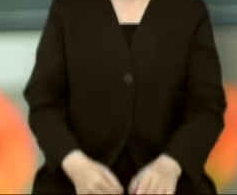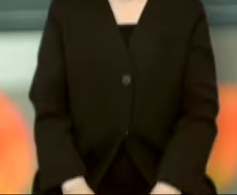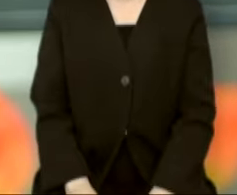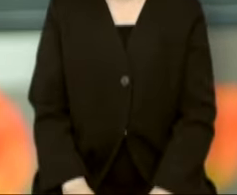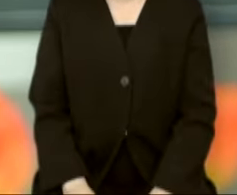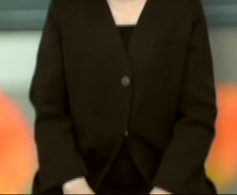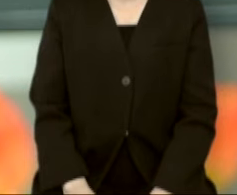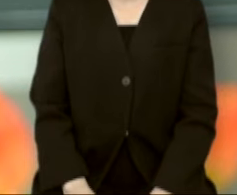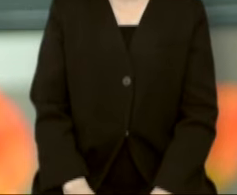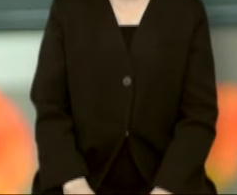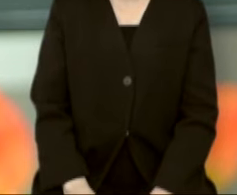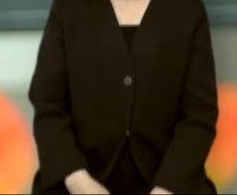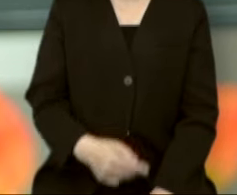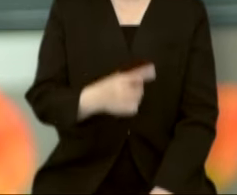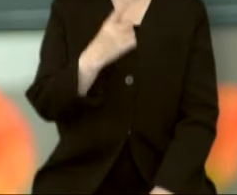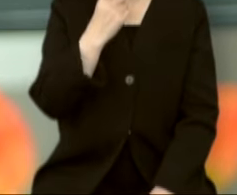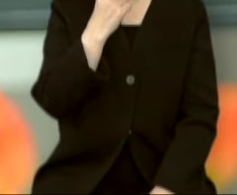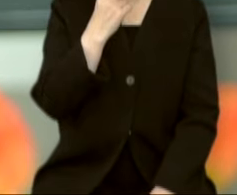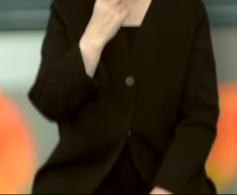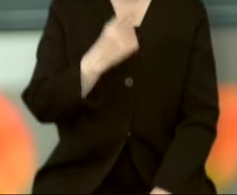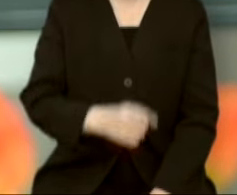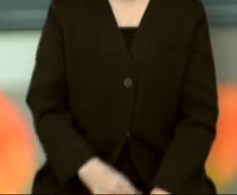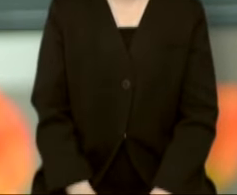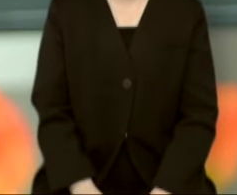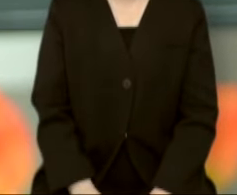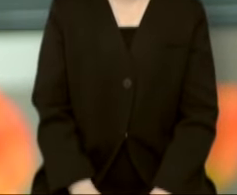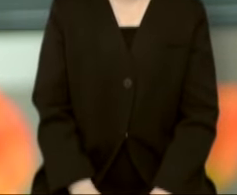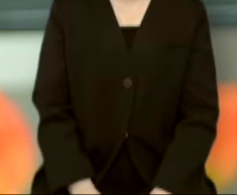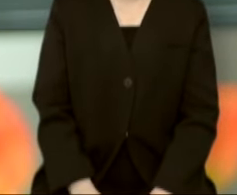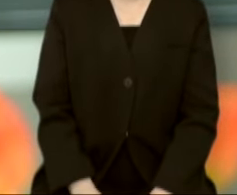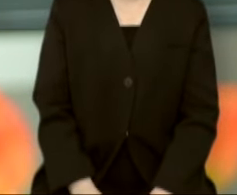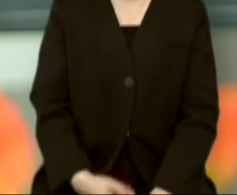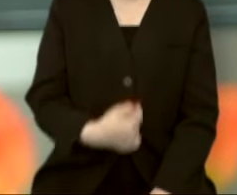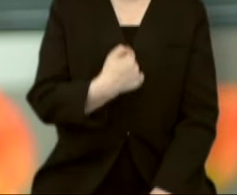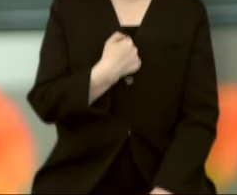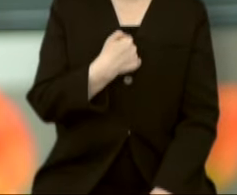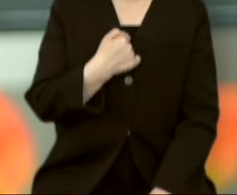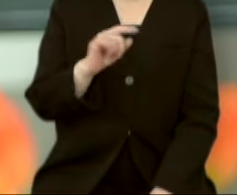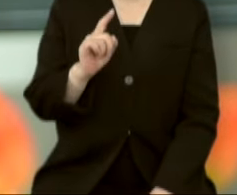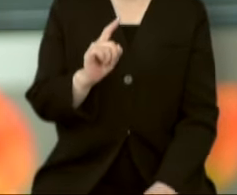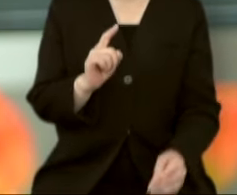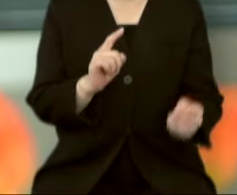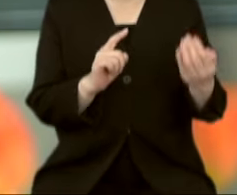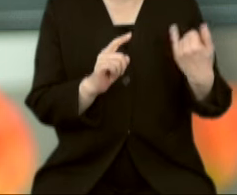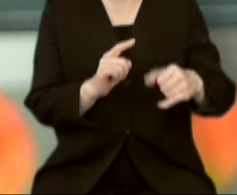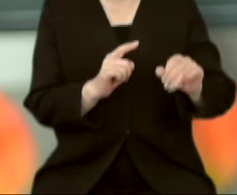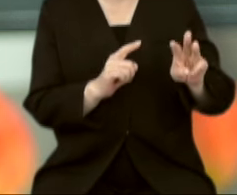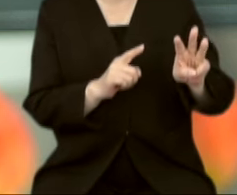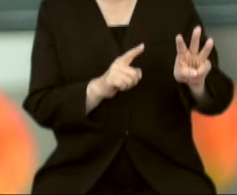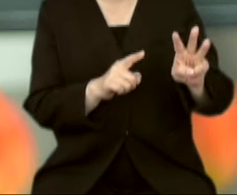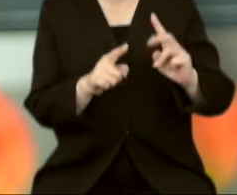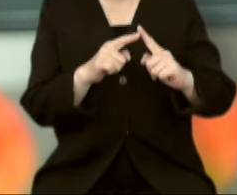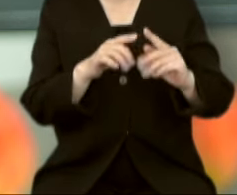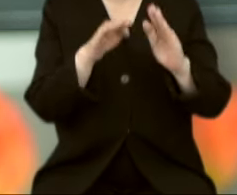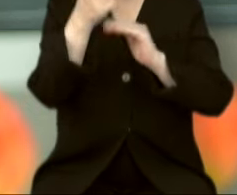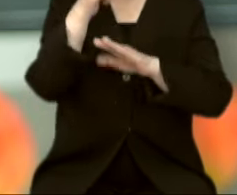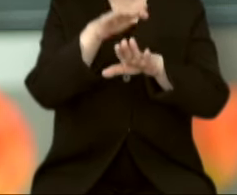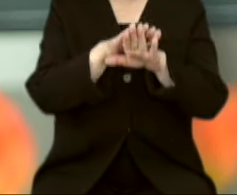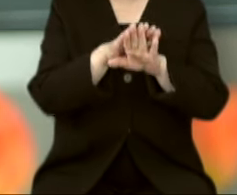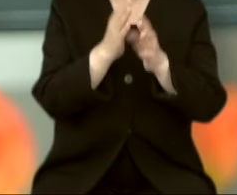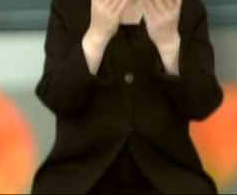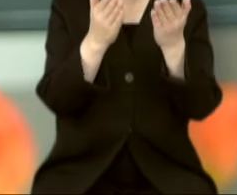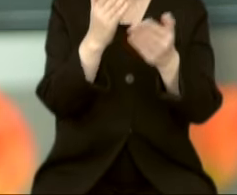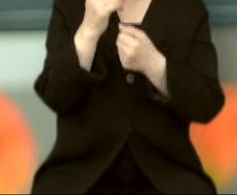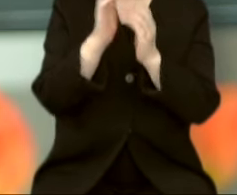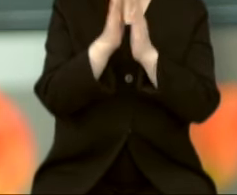분들이네요. 부럽습니다. 저도 막 이렇게 제 아이들이 교회 가서 예배 드리고